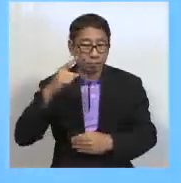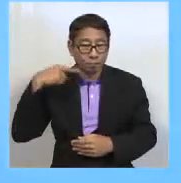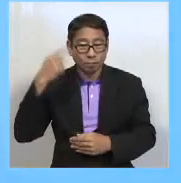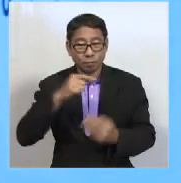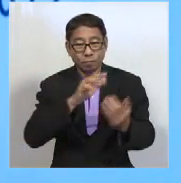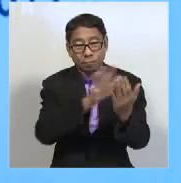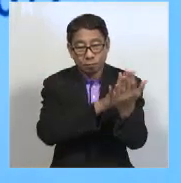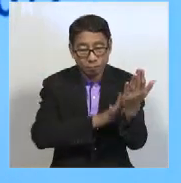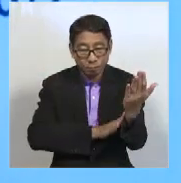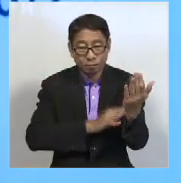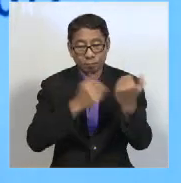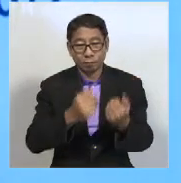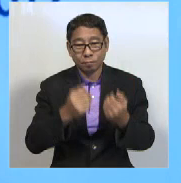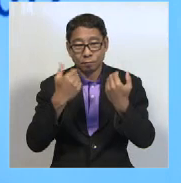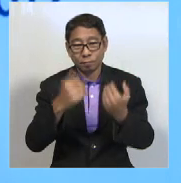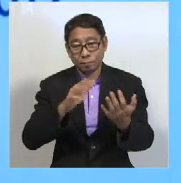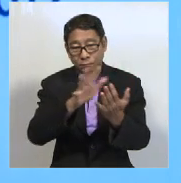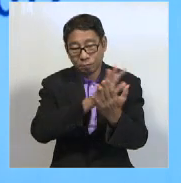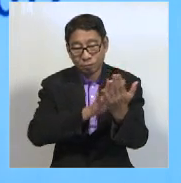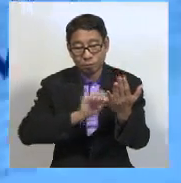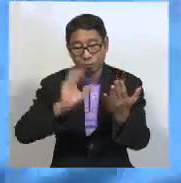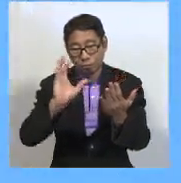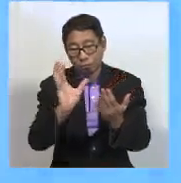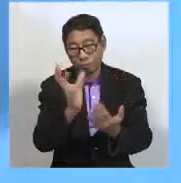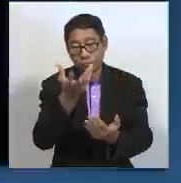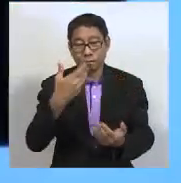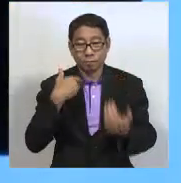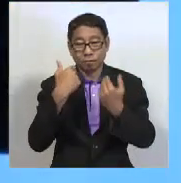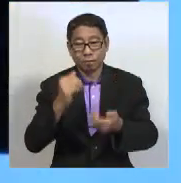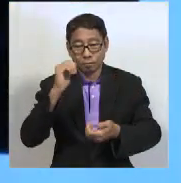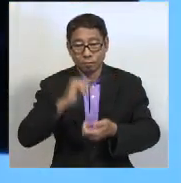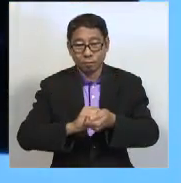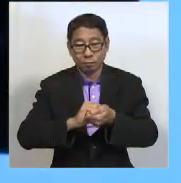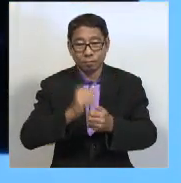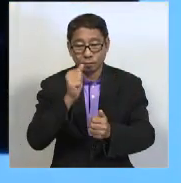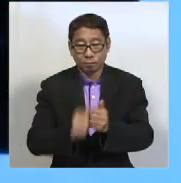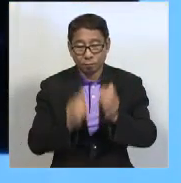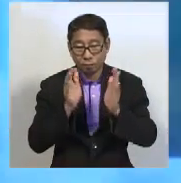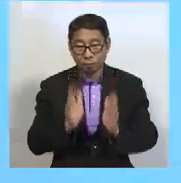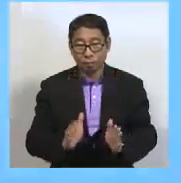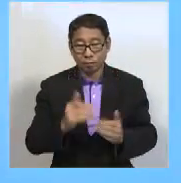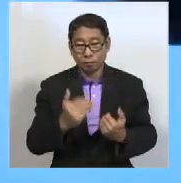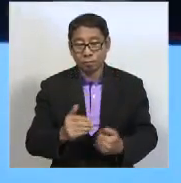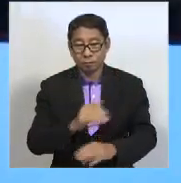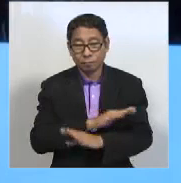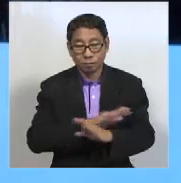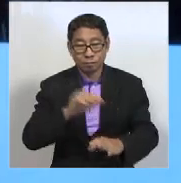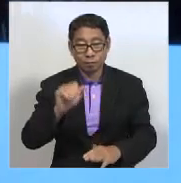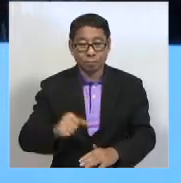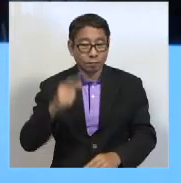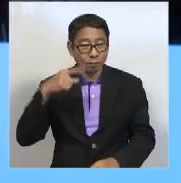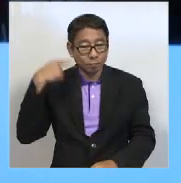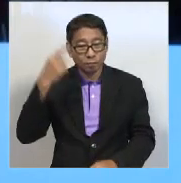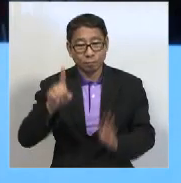ระดับประเทศระดับภูมิภาคหรือว่าระดับโลกก็จะต้องอาศัยความร่วมมือจากทุกภาคส่วนจึงเห็นว่าไม่ใช่เรื่องของสตรี